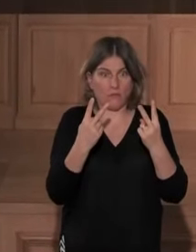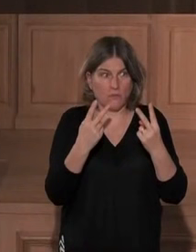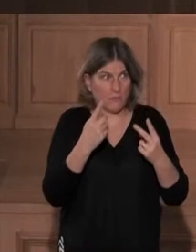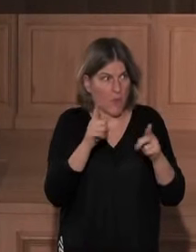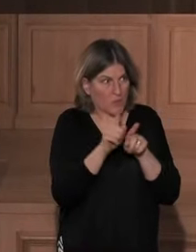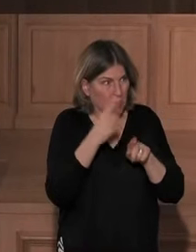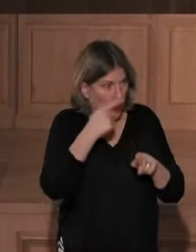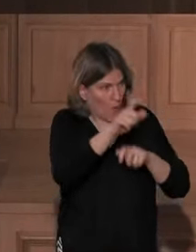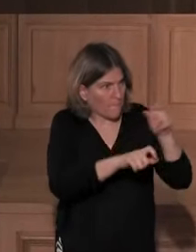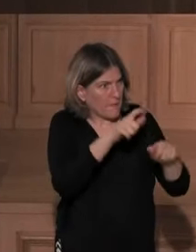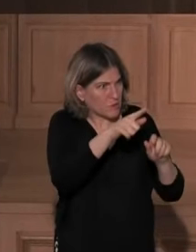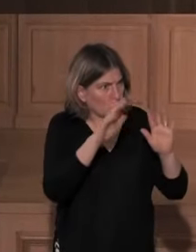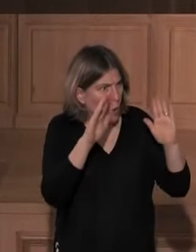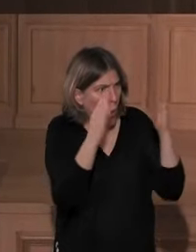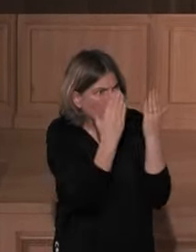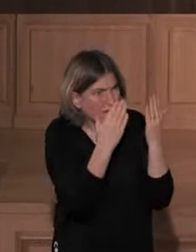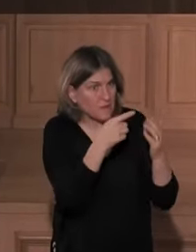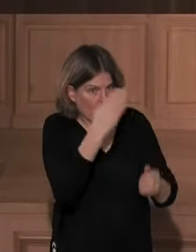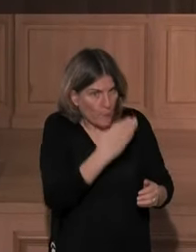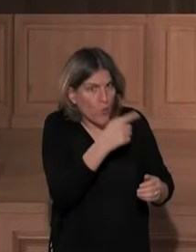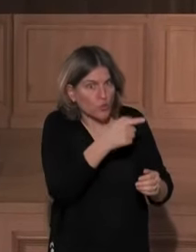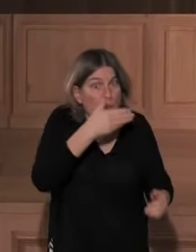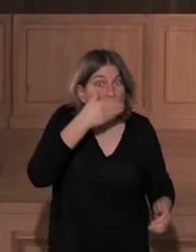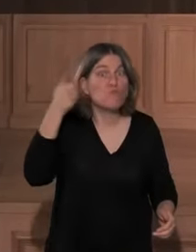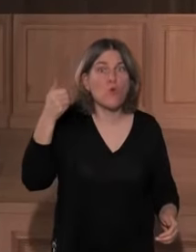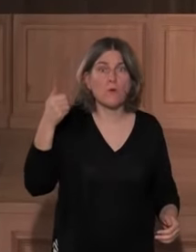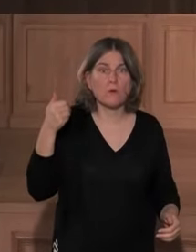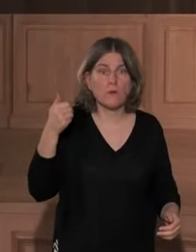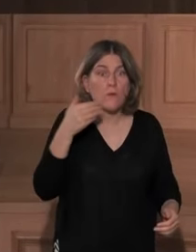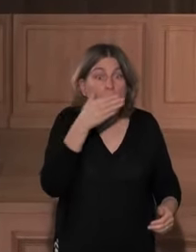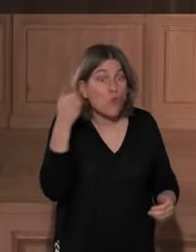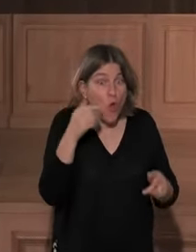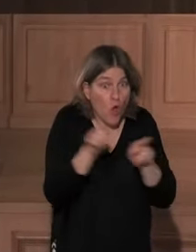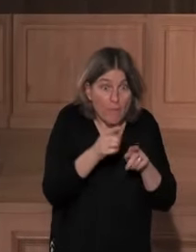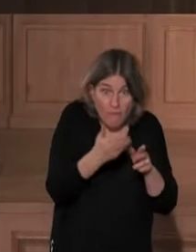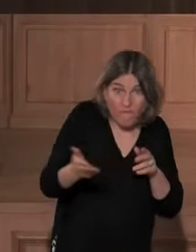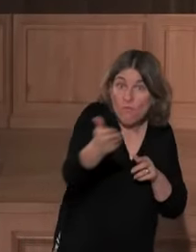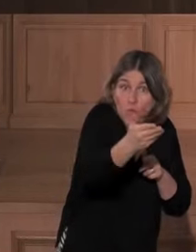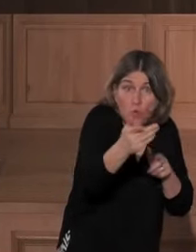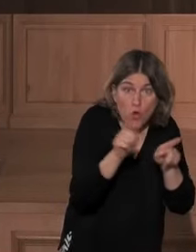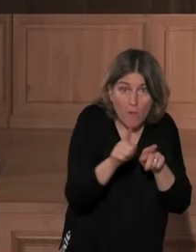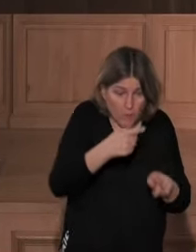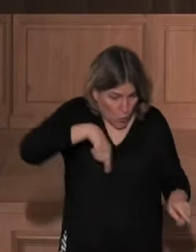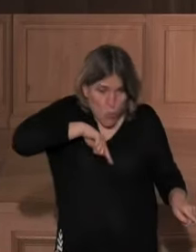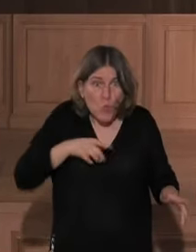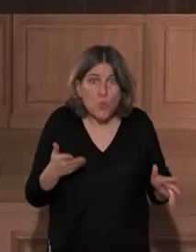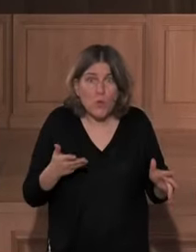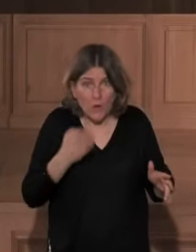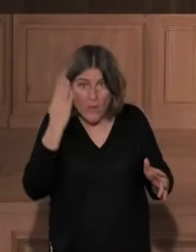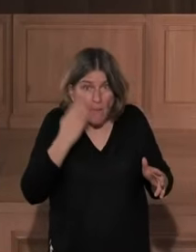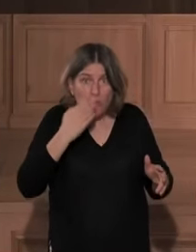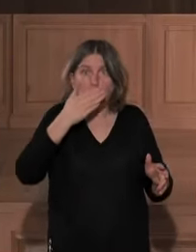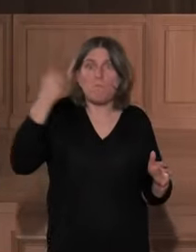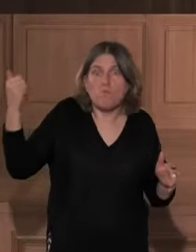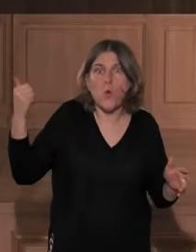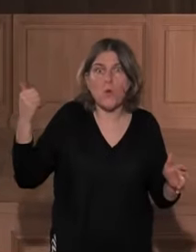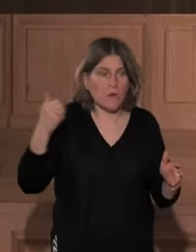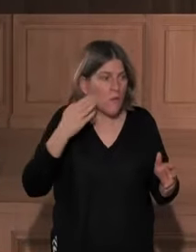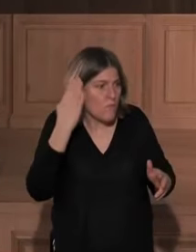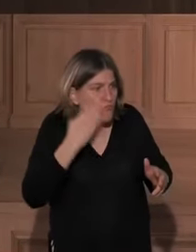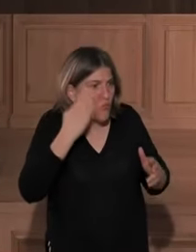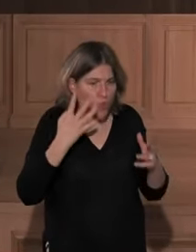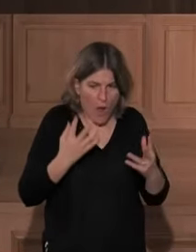parce qu'ils ont besoin d'aller mieux. Mais pour aller mieux, c'est comme vous, comme nous. Ce n'est pas différent. C'est qu'on a besoin de sortir de la routine, mais